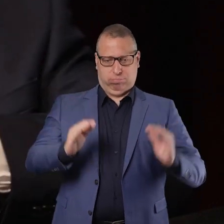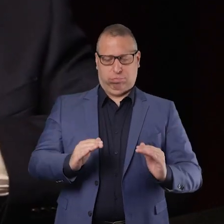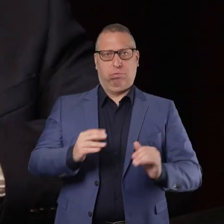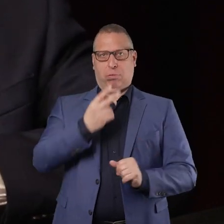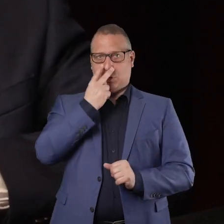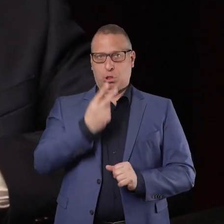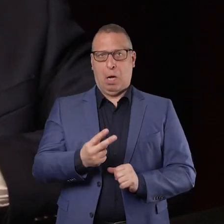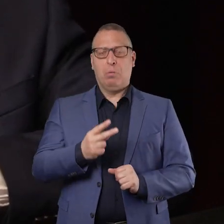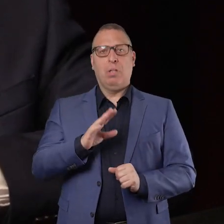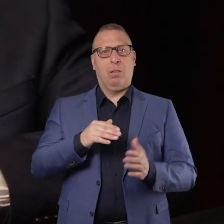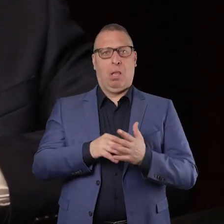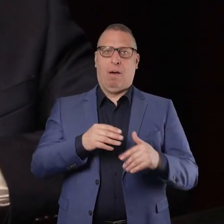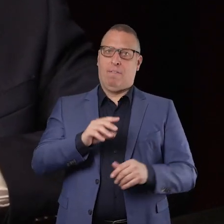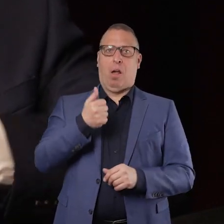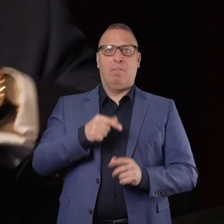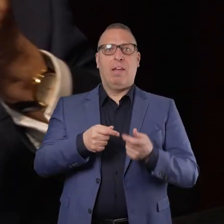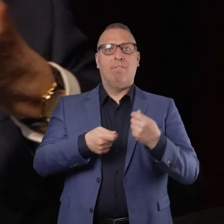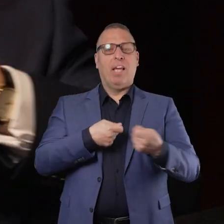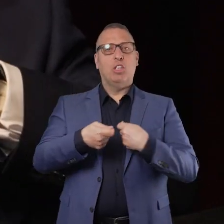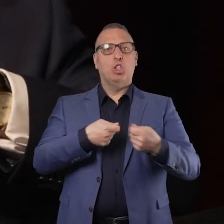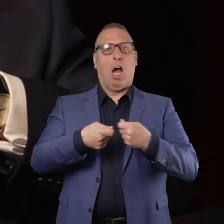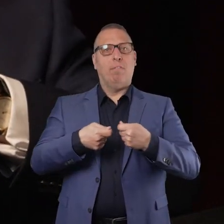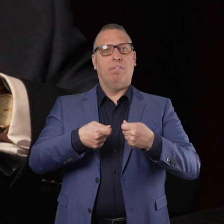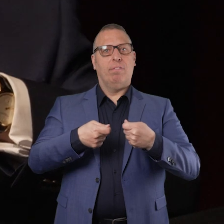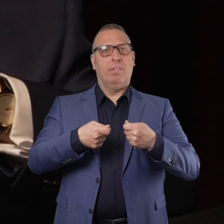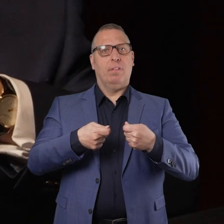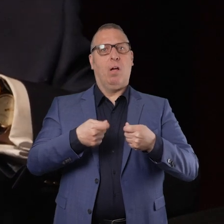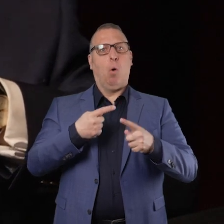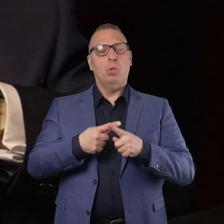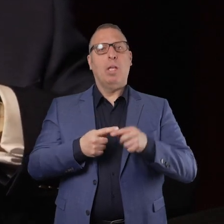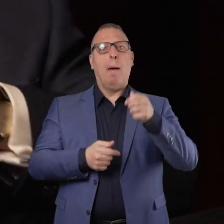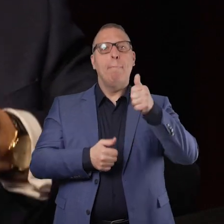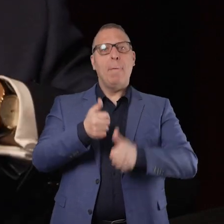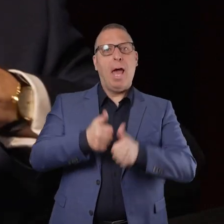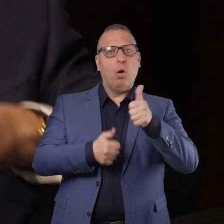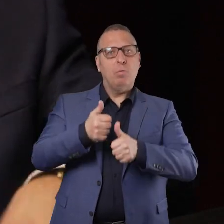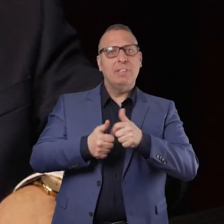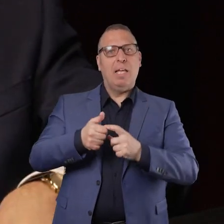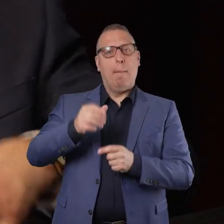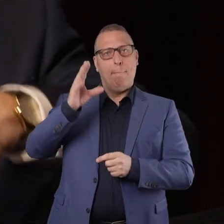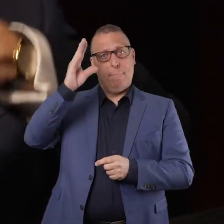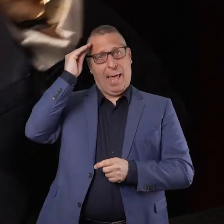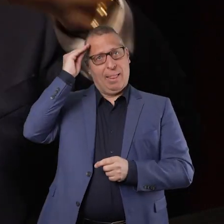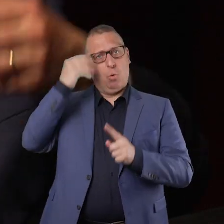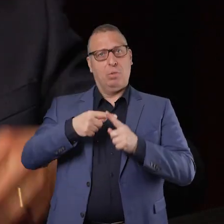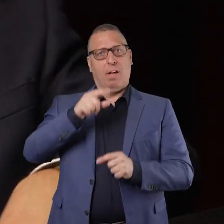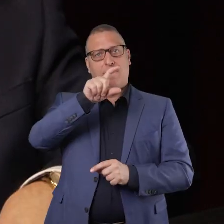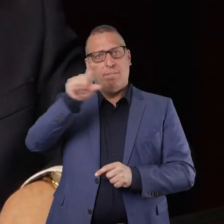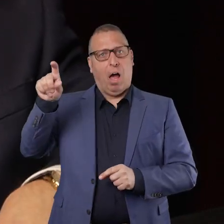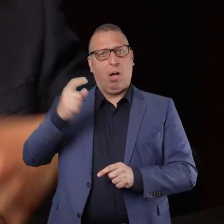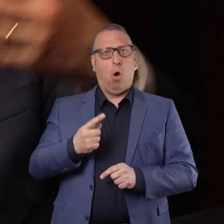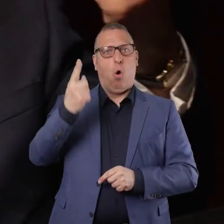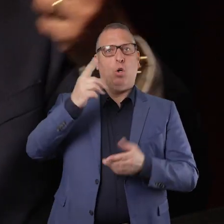abbrechen tut, dann haben wir natürlich vor allem auch im wirtschaftlichen Teil, im Berufsbildungs-, aber auch im Bereich